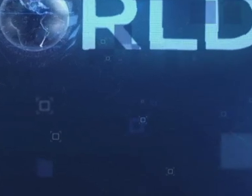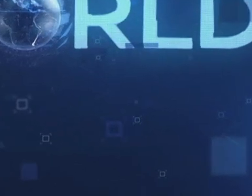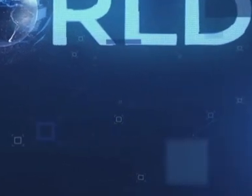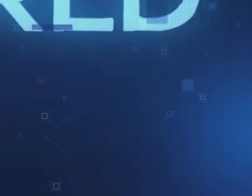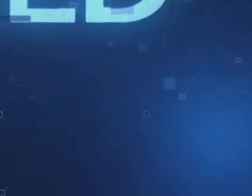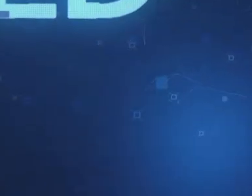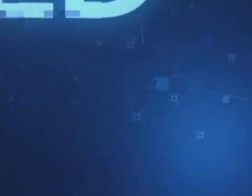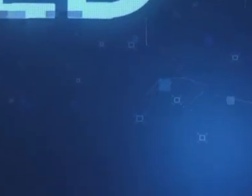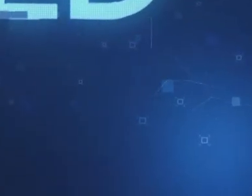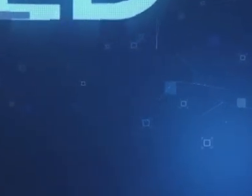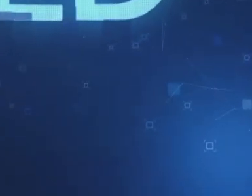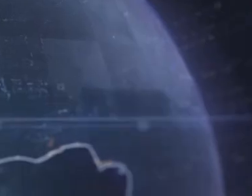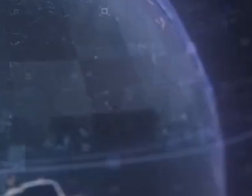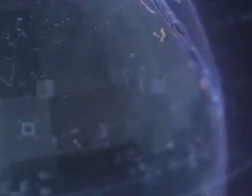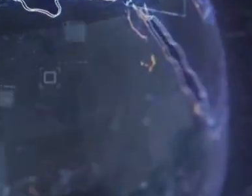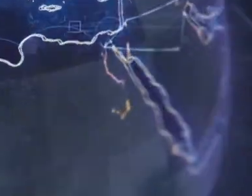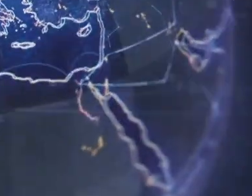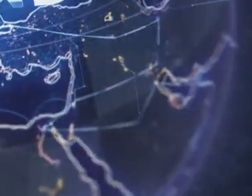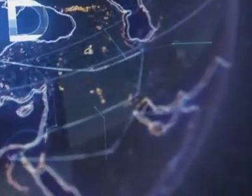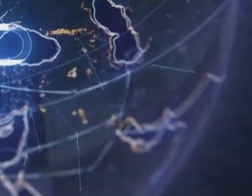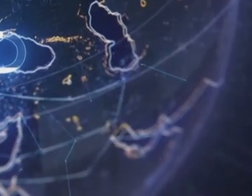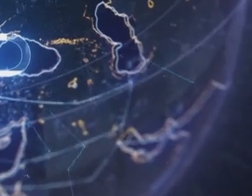We all live in a digital world.